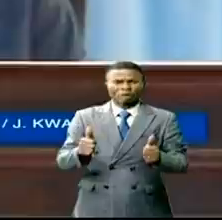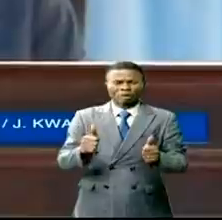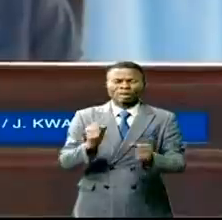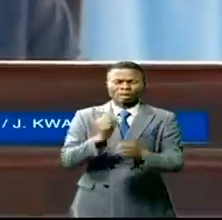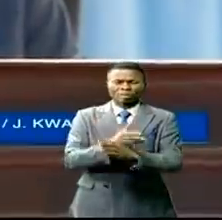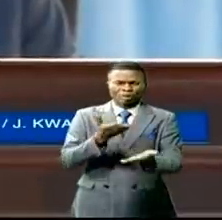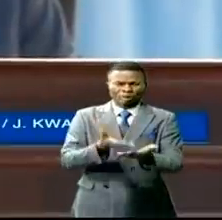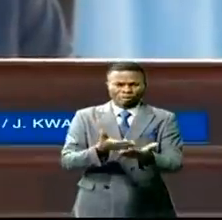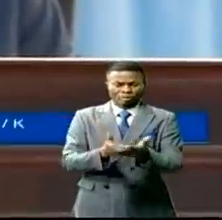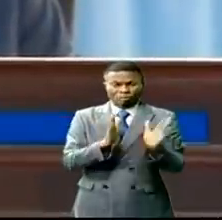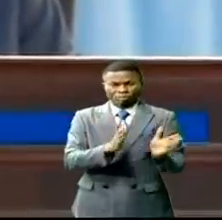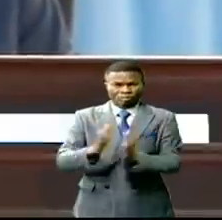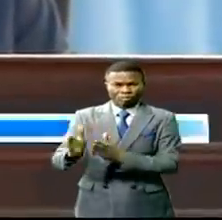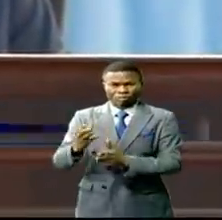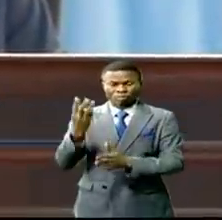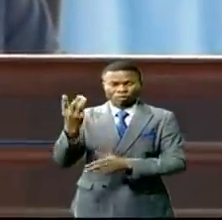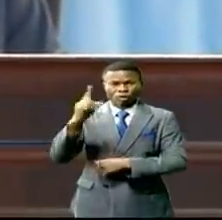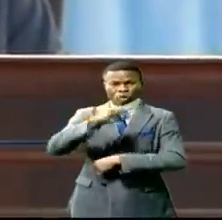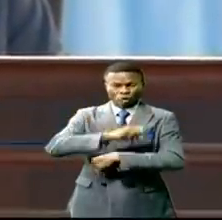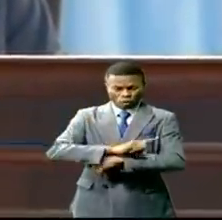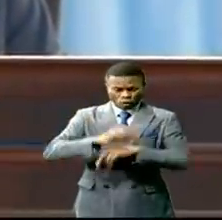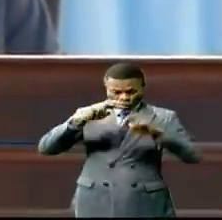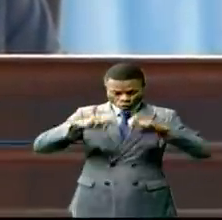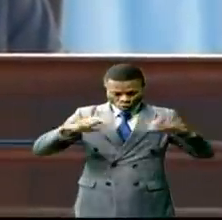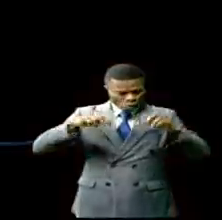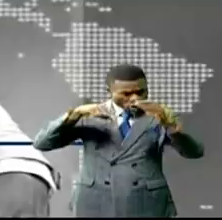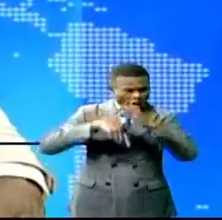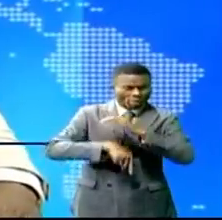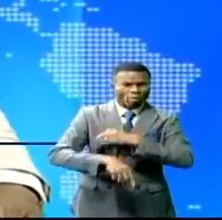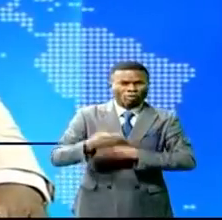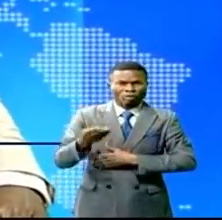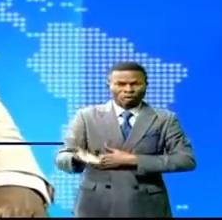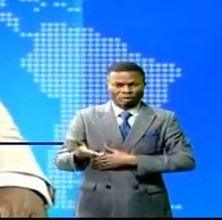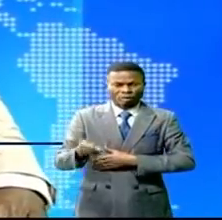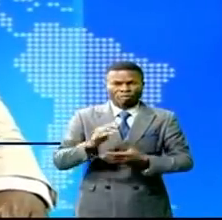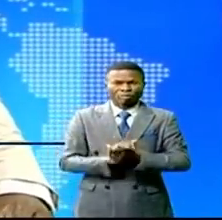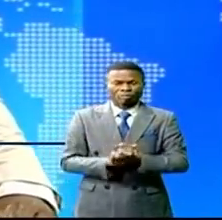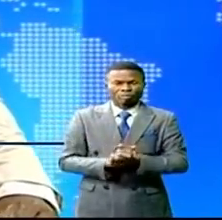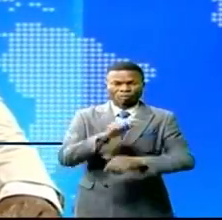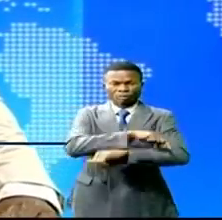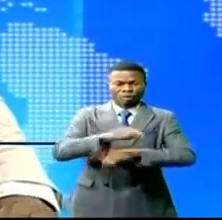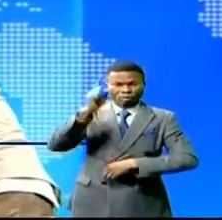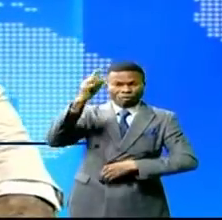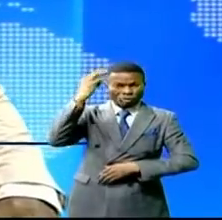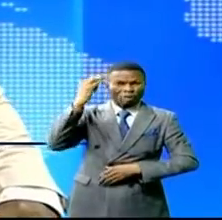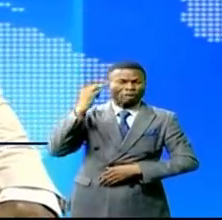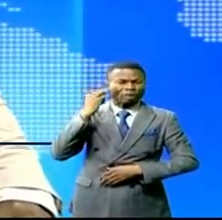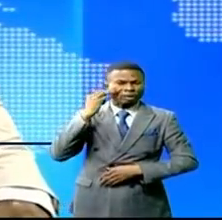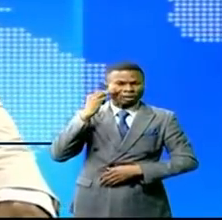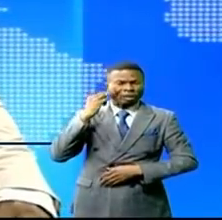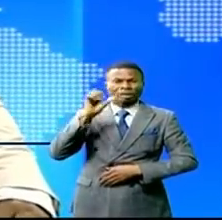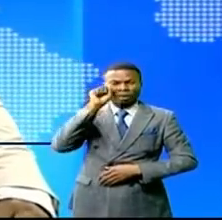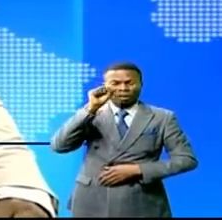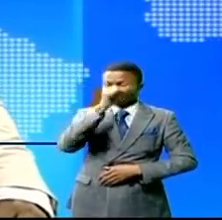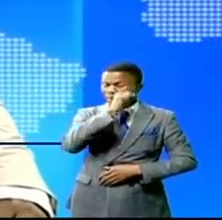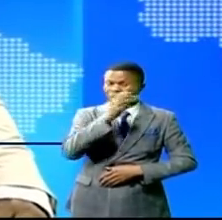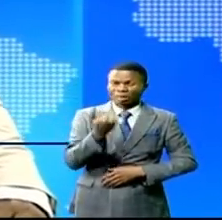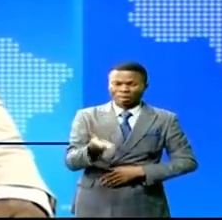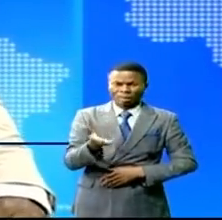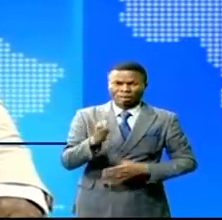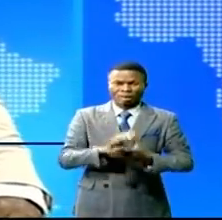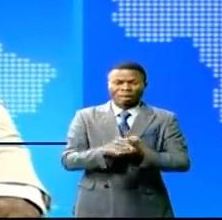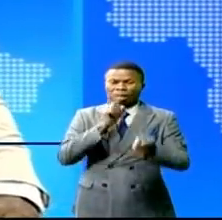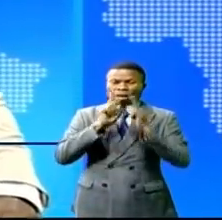dispose de trois jours pour un examen approfondi et à la primature le premier ministre jean michel saint malo condé ping et à